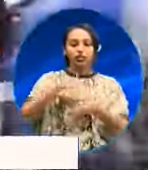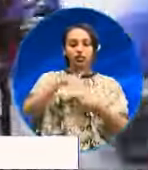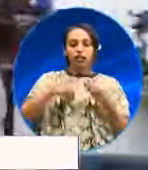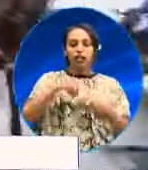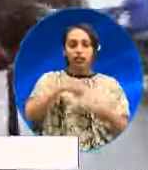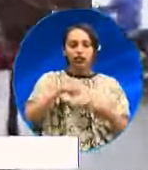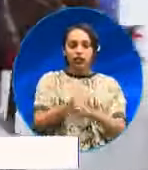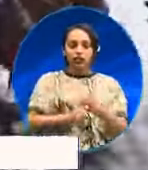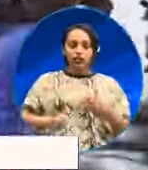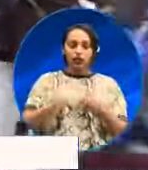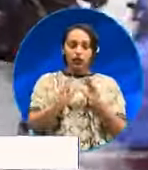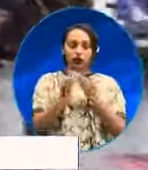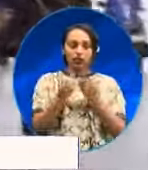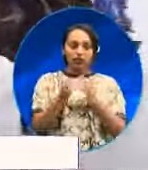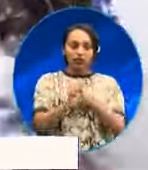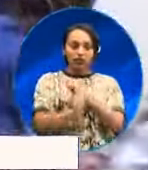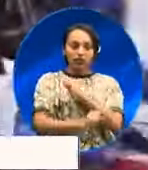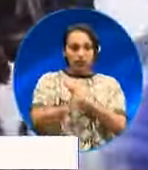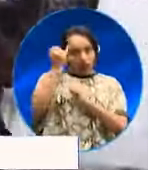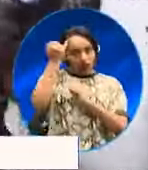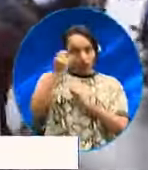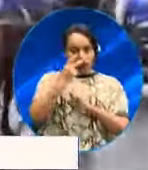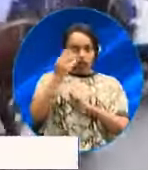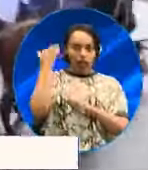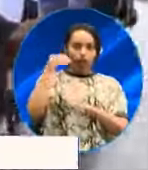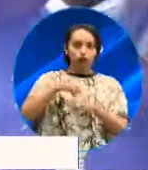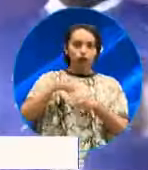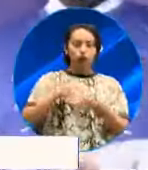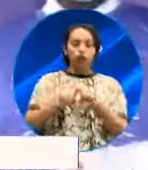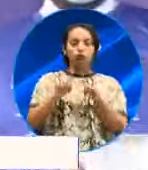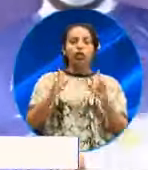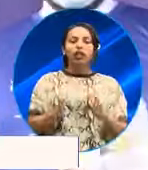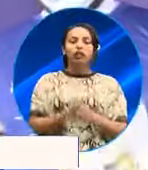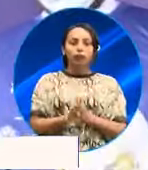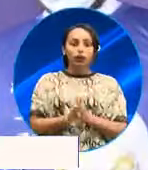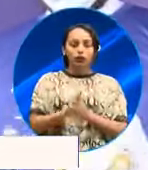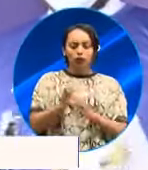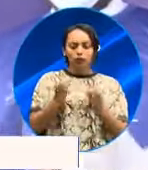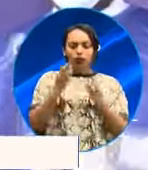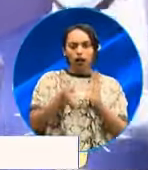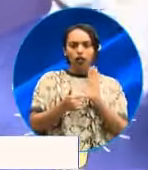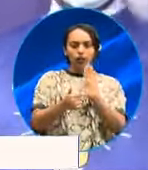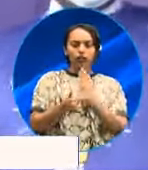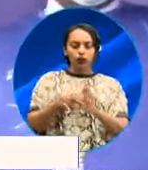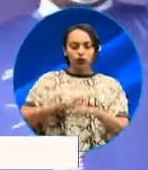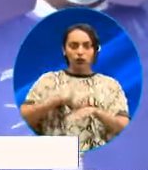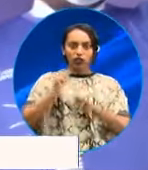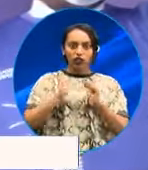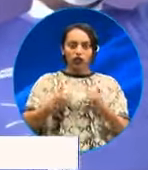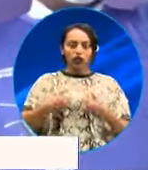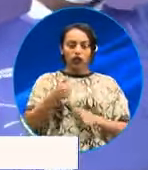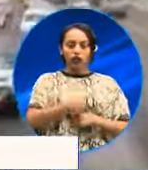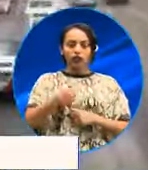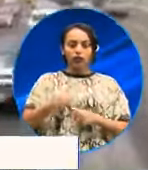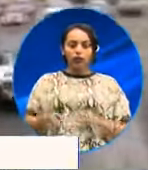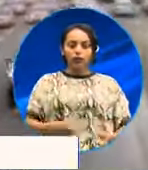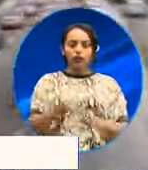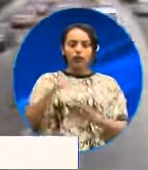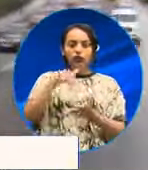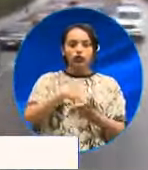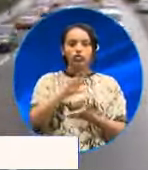ጠቅላላ ምርጫ ቅድመ ሂደት በዚህ መሰረታዊ ሐሳብ ሲቃኝ ካለፉት ምርጫዎች የሚለይባቸውን በርካታ ማሳያዎች መጥቀስ ይቻላል። የአዲስ አበባ